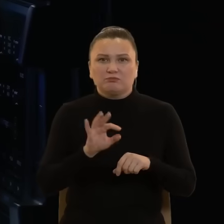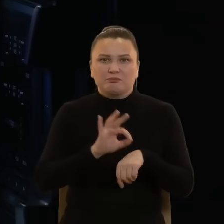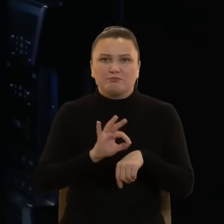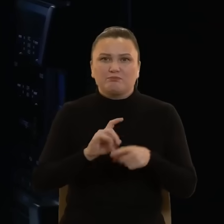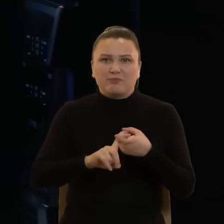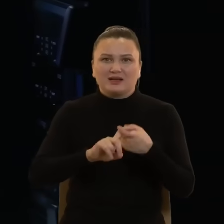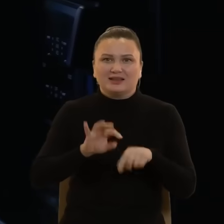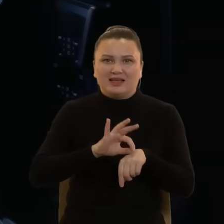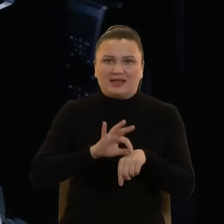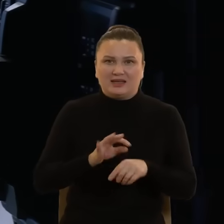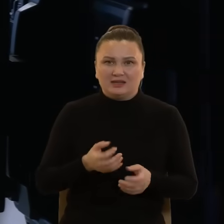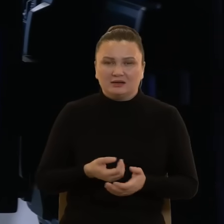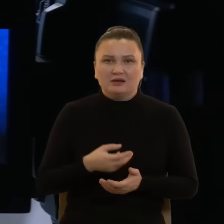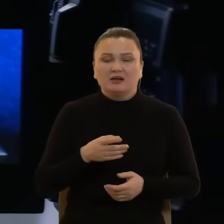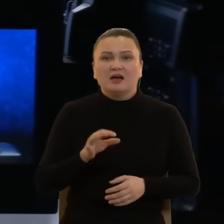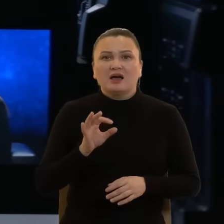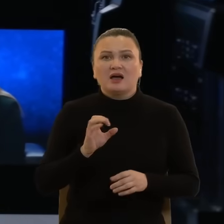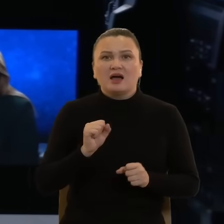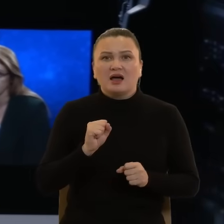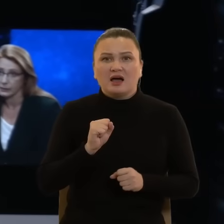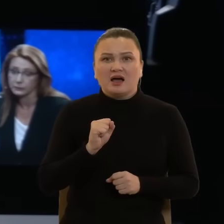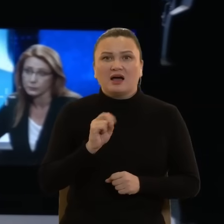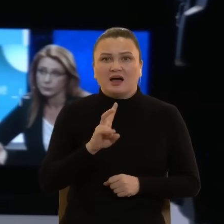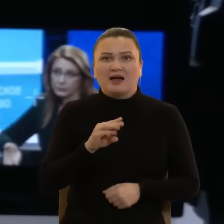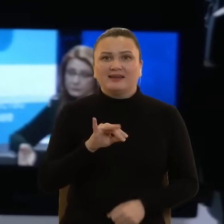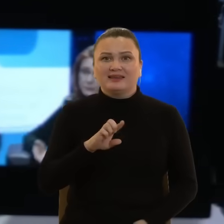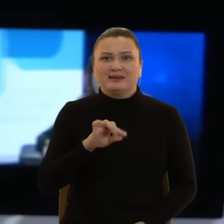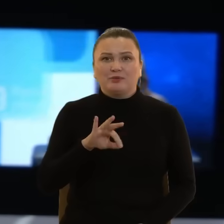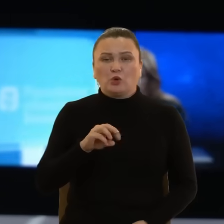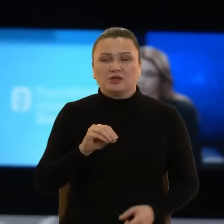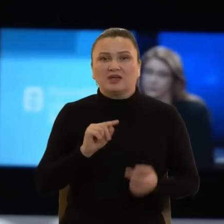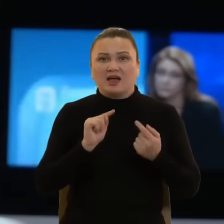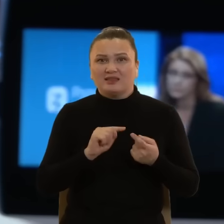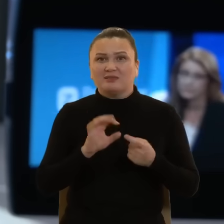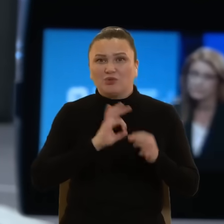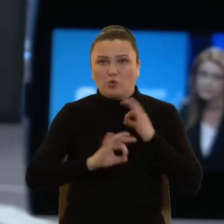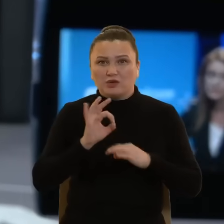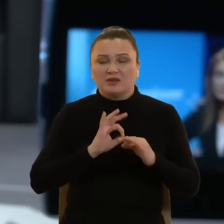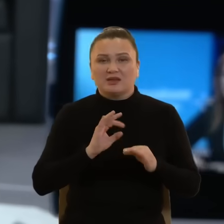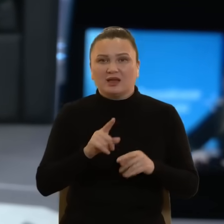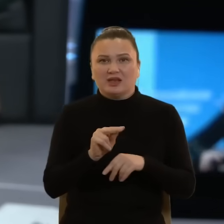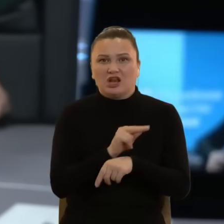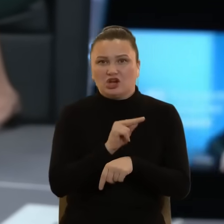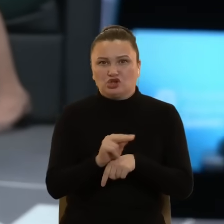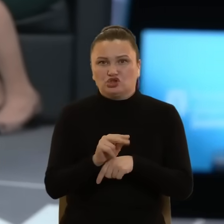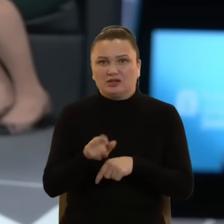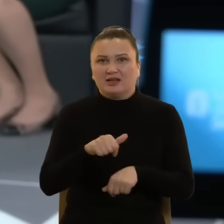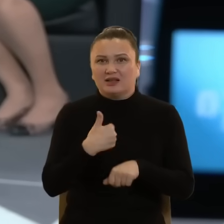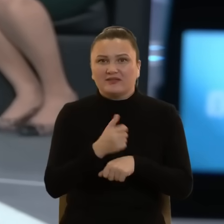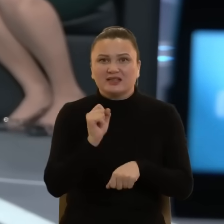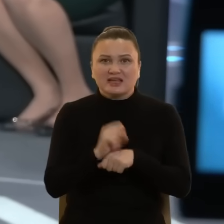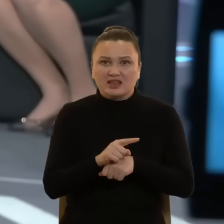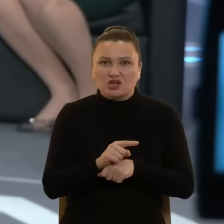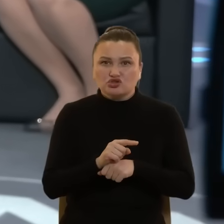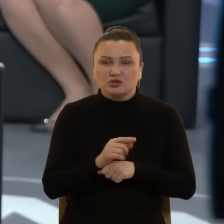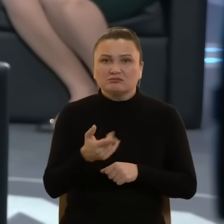иной бактериальной инфекции. Антибиотики, по сути дела, лечат конкретную инфекцию конкретного пациента. Их основная задача, по сути